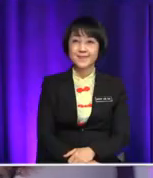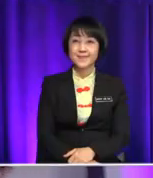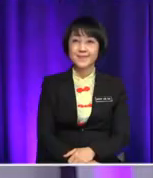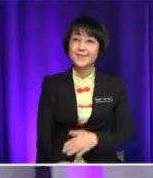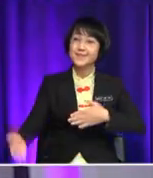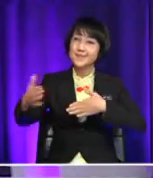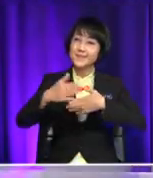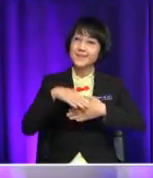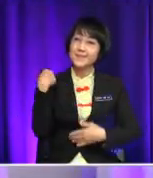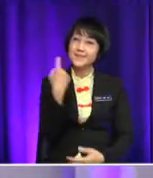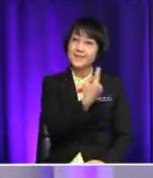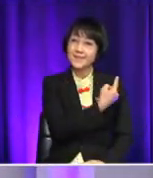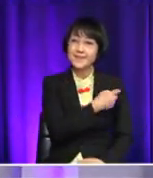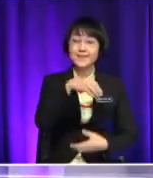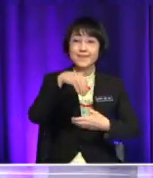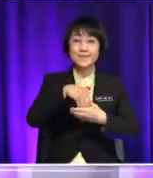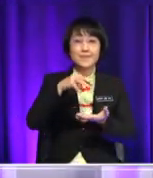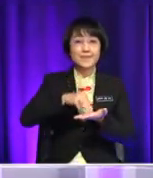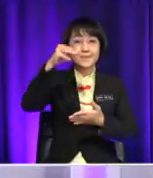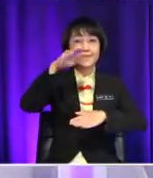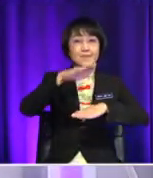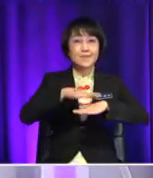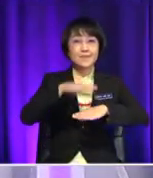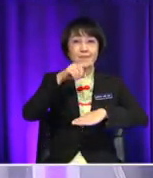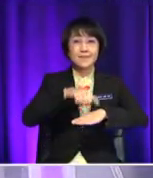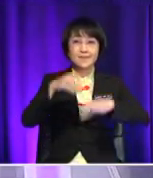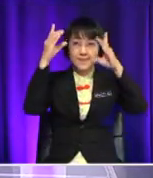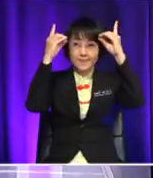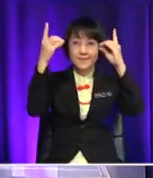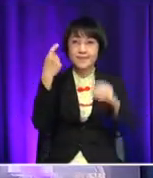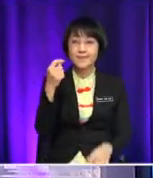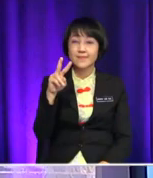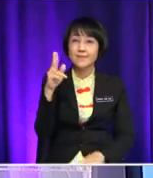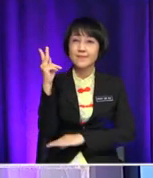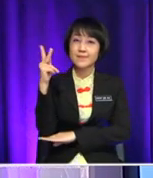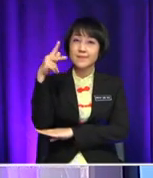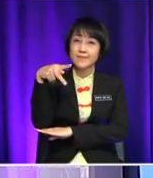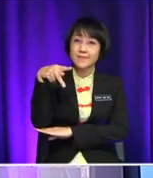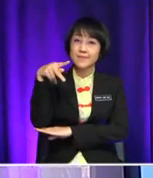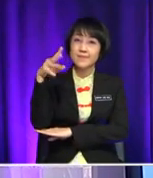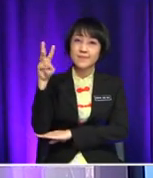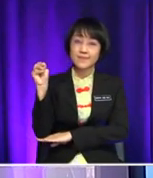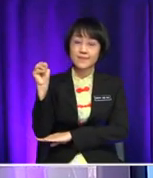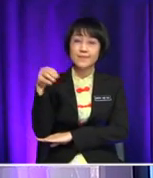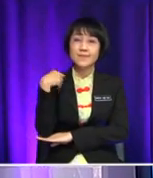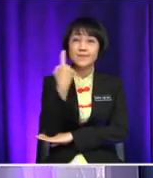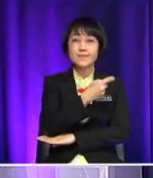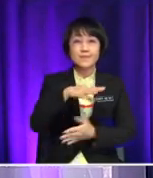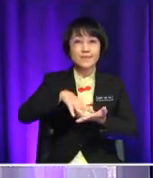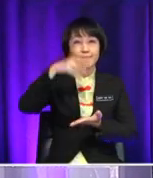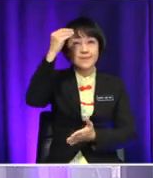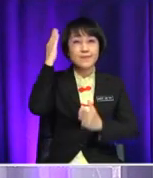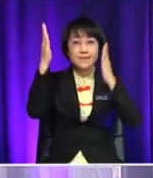kembali kita dalam slot Menengah Atas dididik TVM Hari ini kita belajar mata pelajaran bahasa Melayu dengan tajuknya